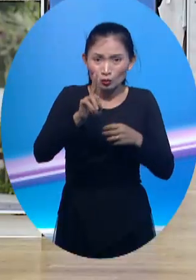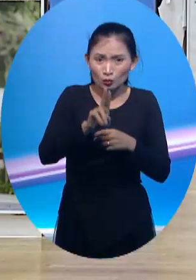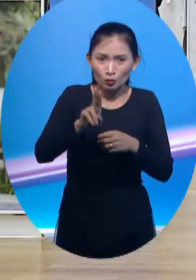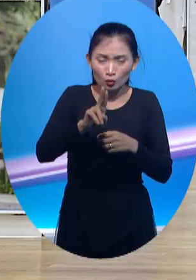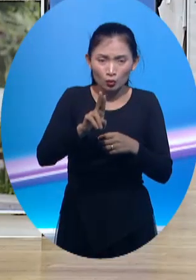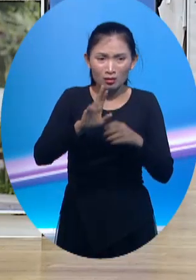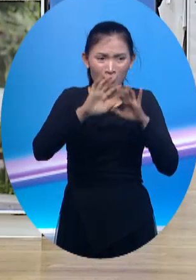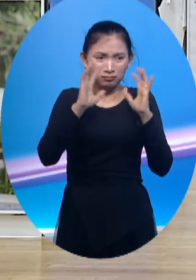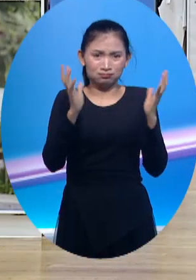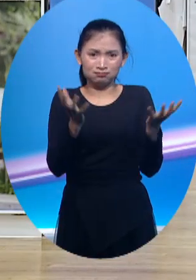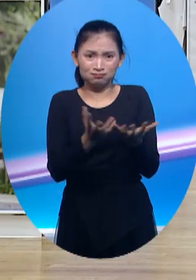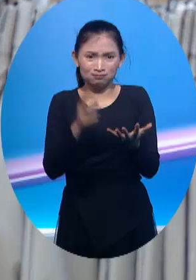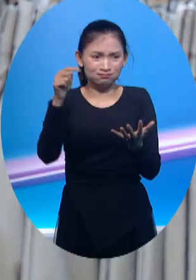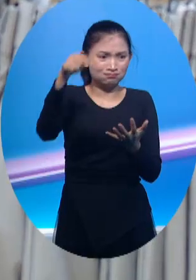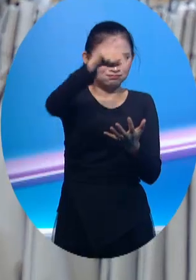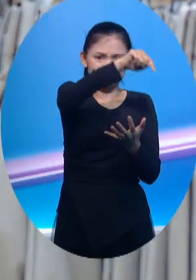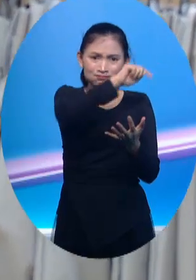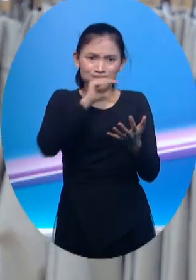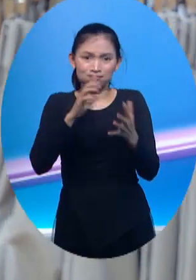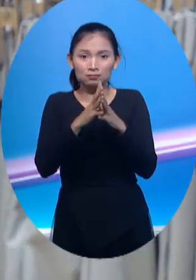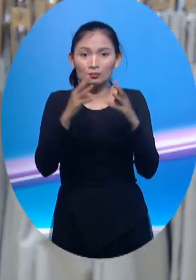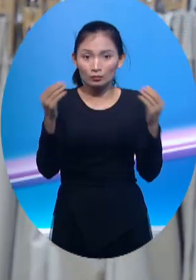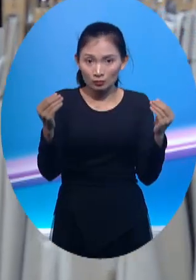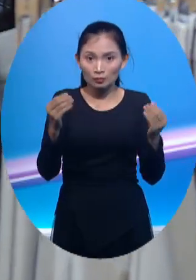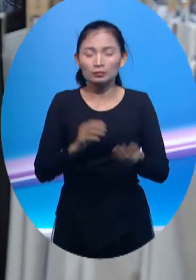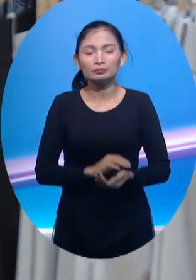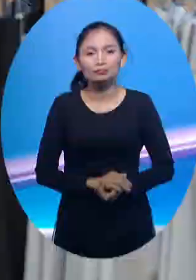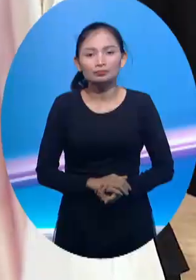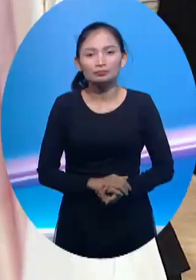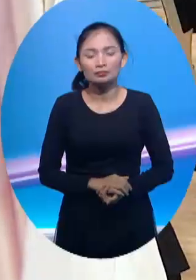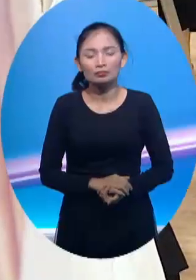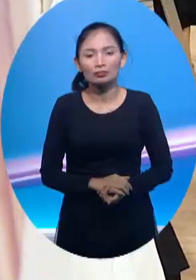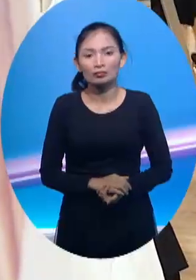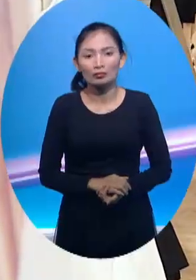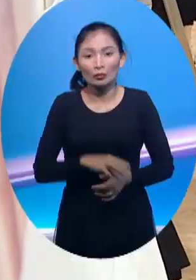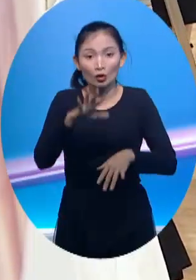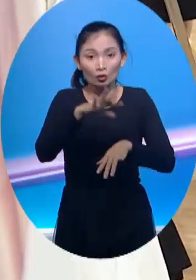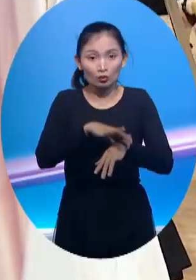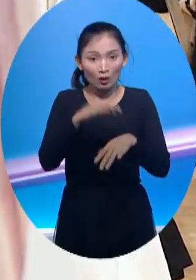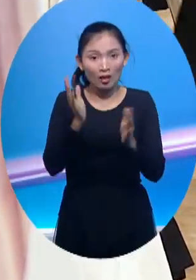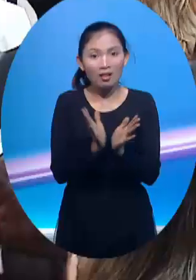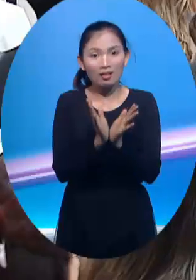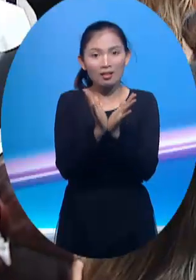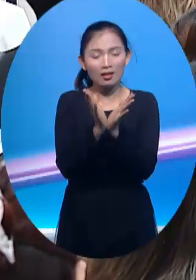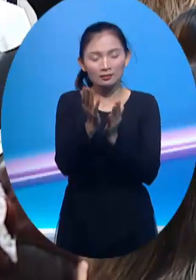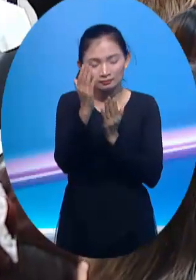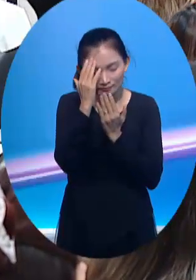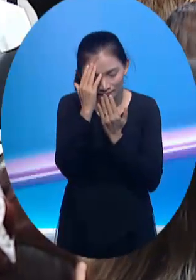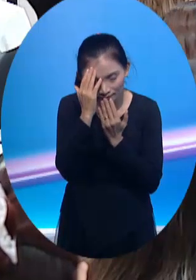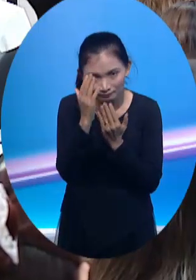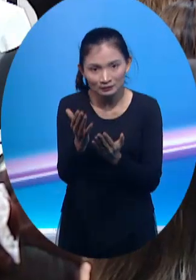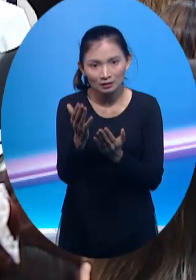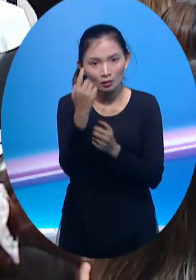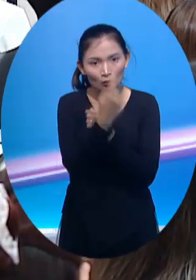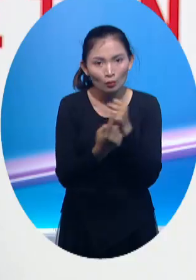lẻ và khách hàng luôn được xem là trọng tâm trong mọi hoạt động của thương hiệu này. Tuần lễ cảm ơn là một trong những hoạt động thường niên của